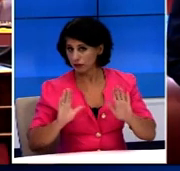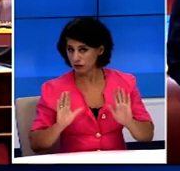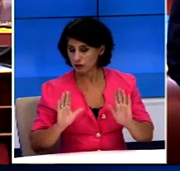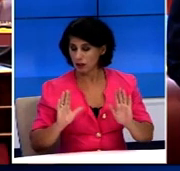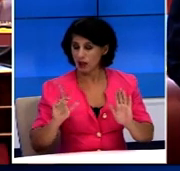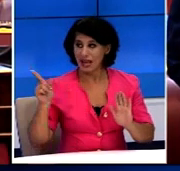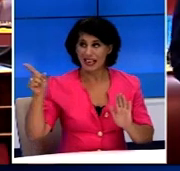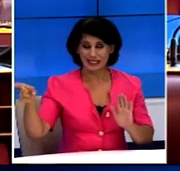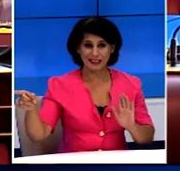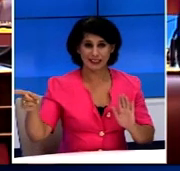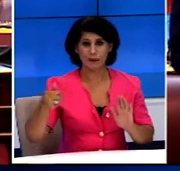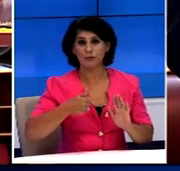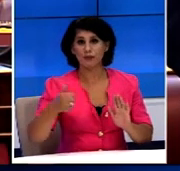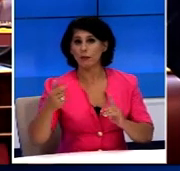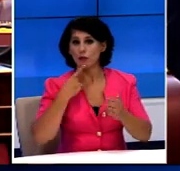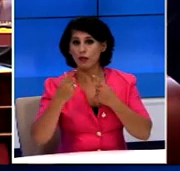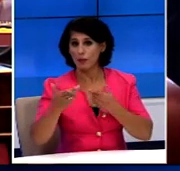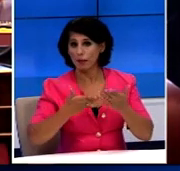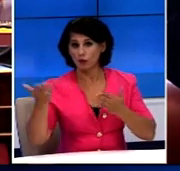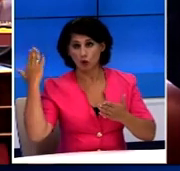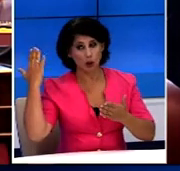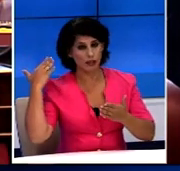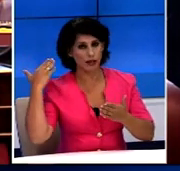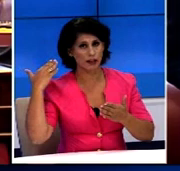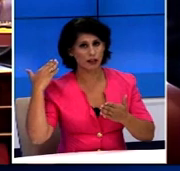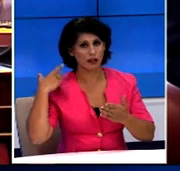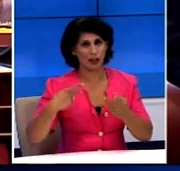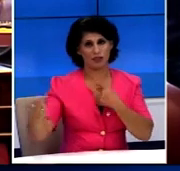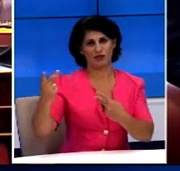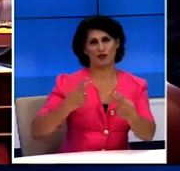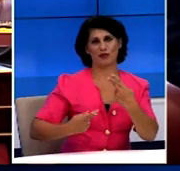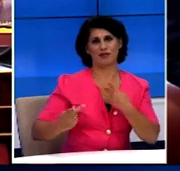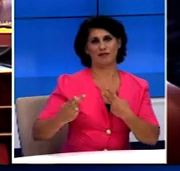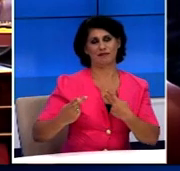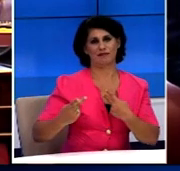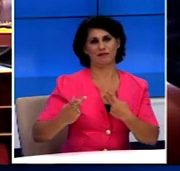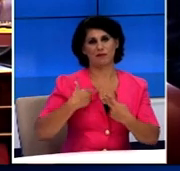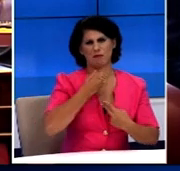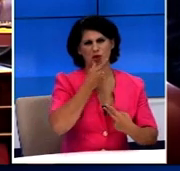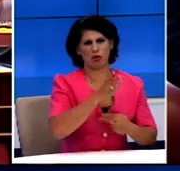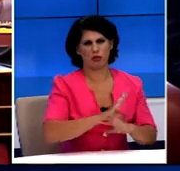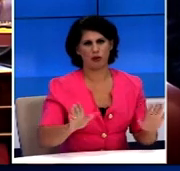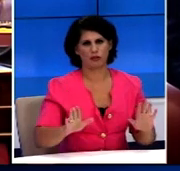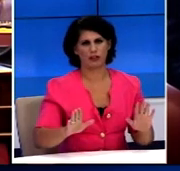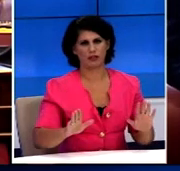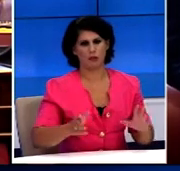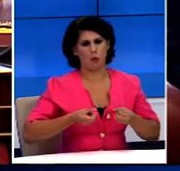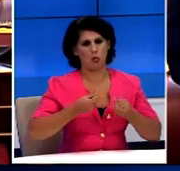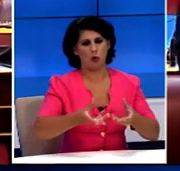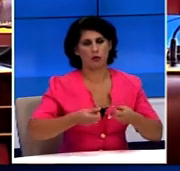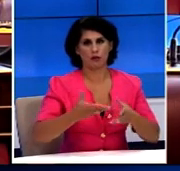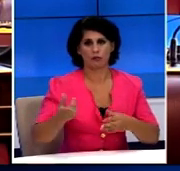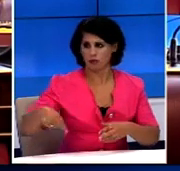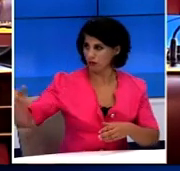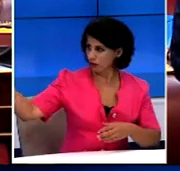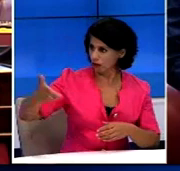Αλλά εσείς, και μόνο που διαπραγματευόμασταν τότε, μας κατηγορούσατε ως προδότες και ενδοτικούς. Και τώρα έρχεστε